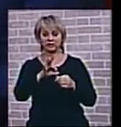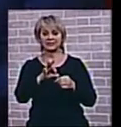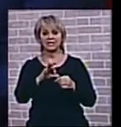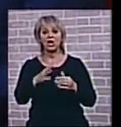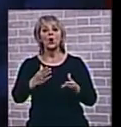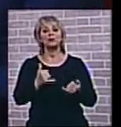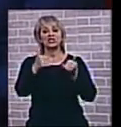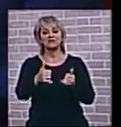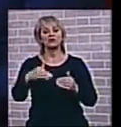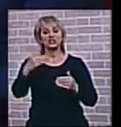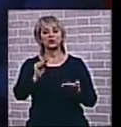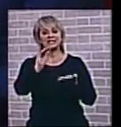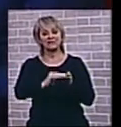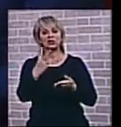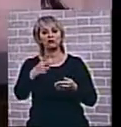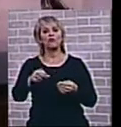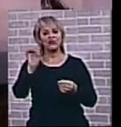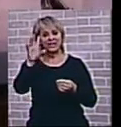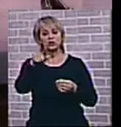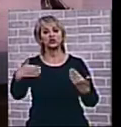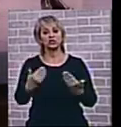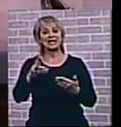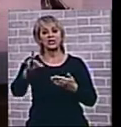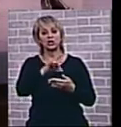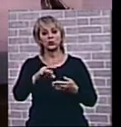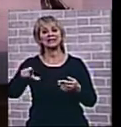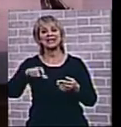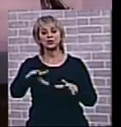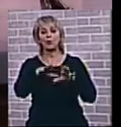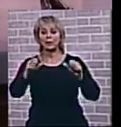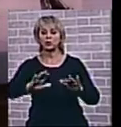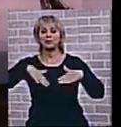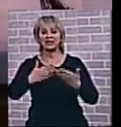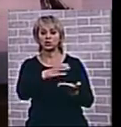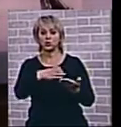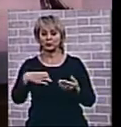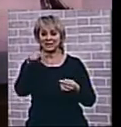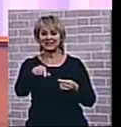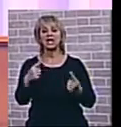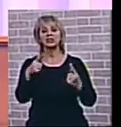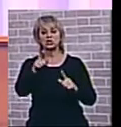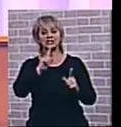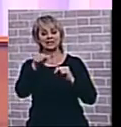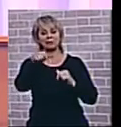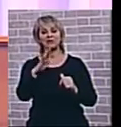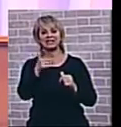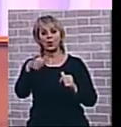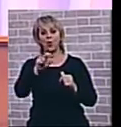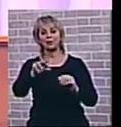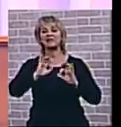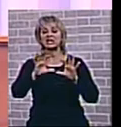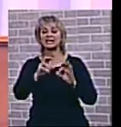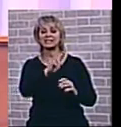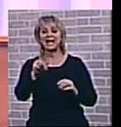Присвоить высокие звания двум выдающимся жителям региона Донскому парламенту предложил губернатор. На торжественном собрании Василий Голубев рассказал, с